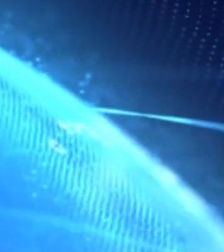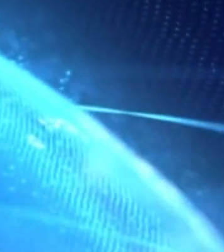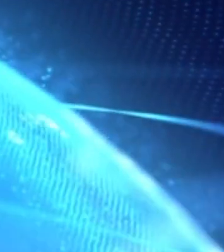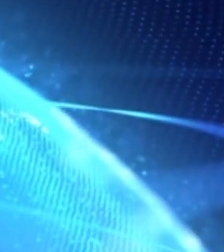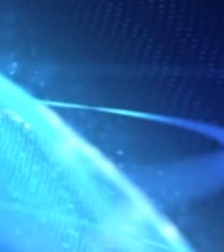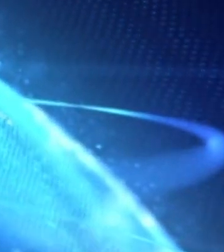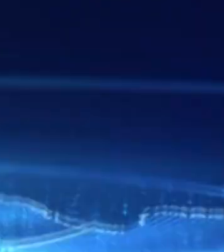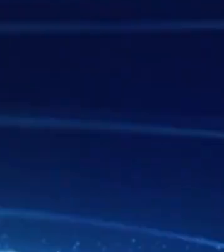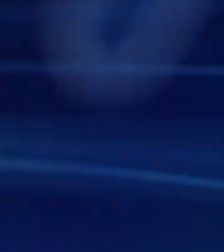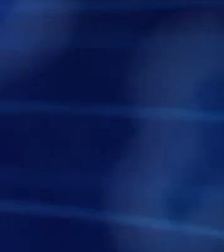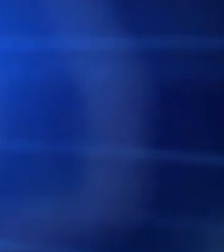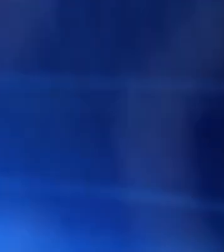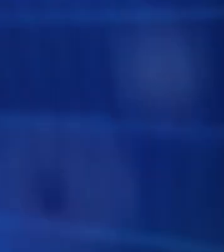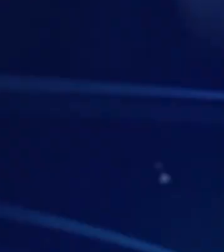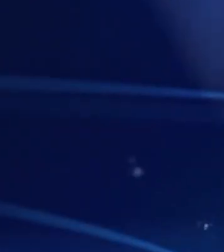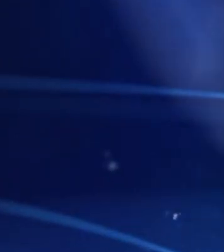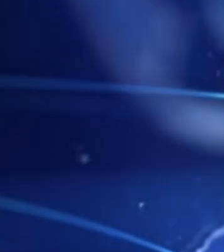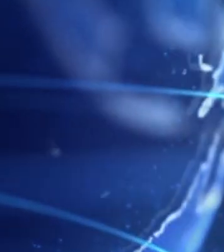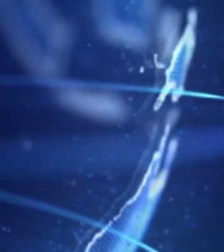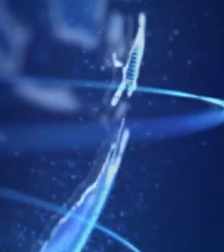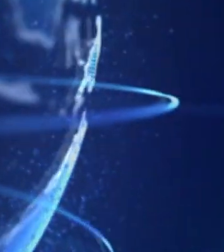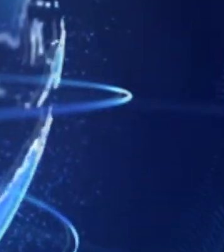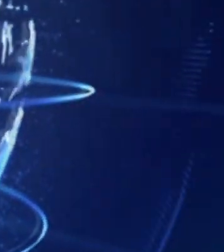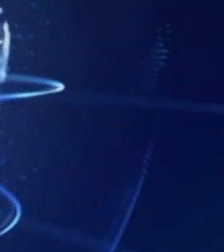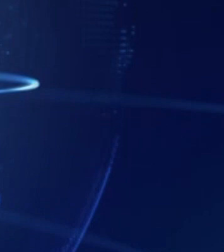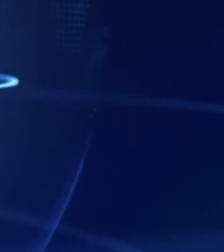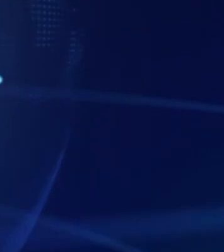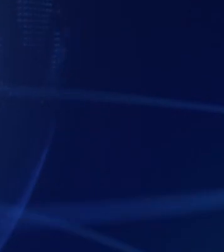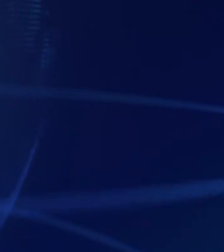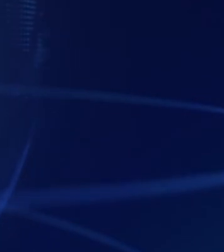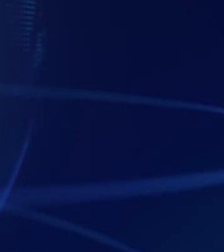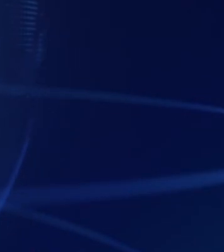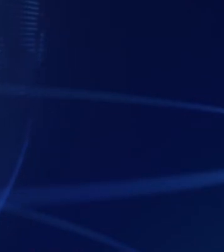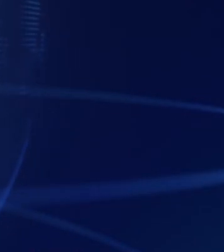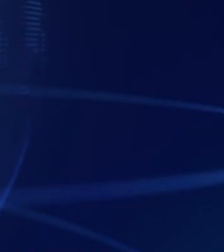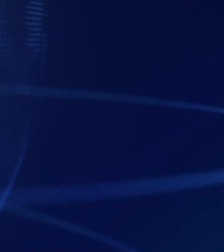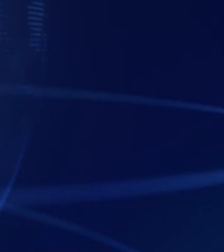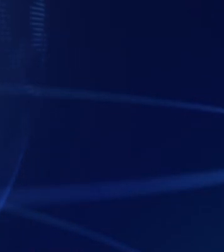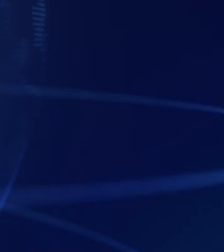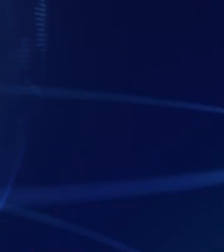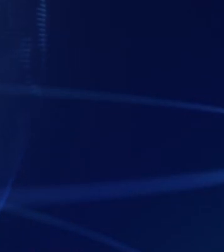감사합니다.